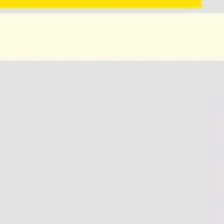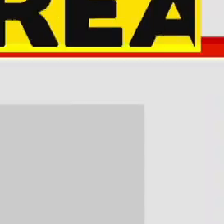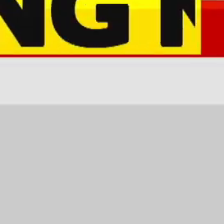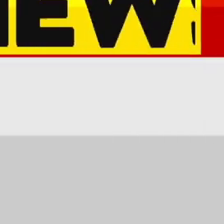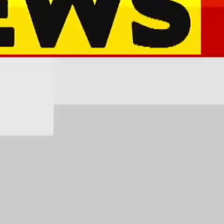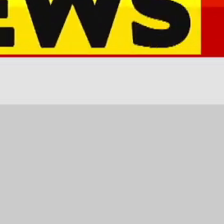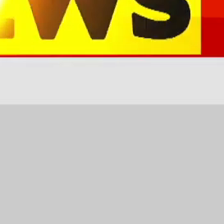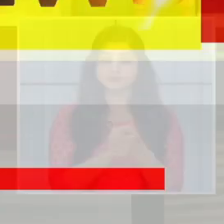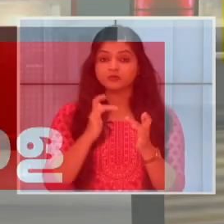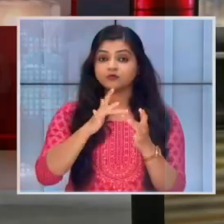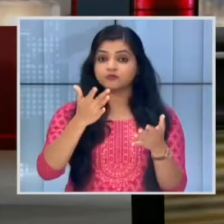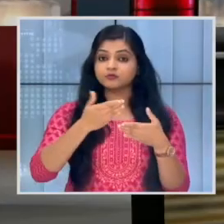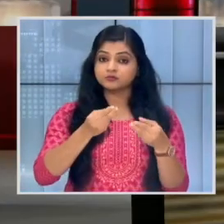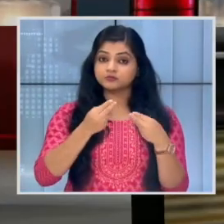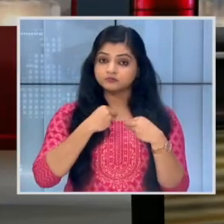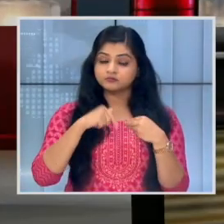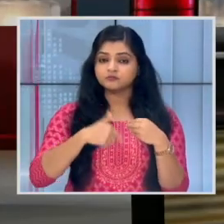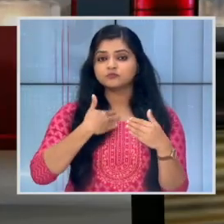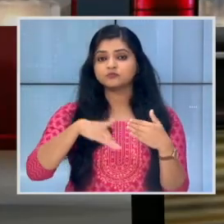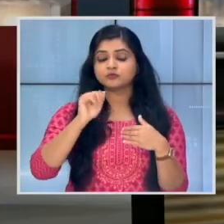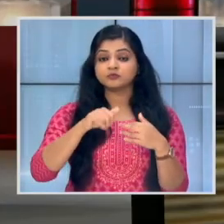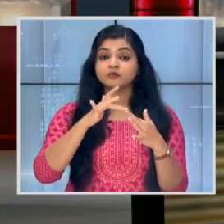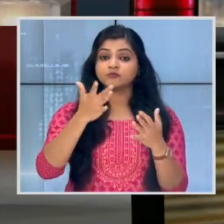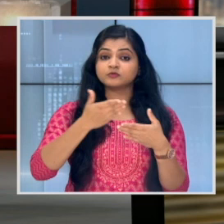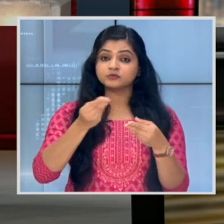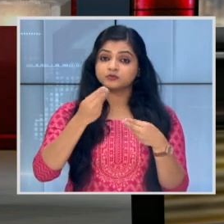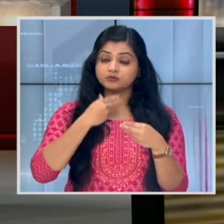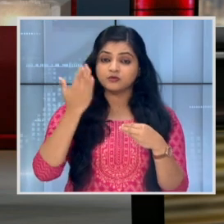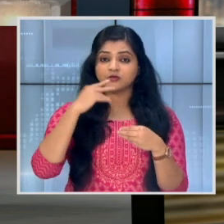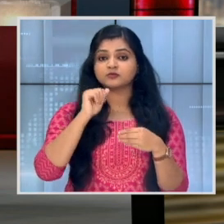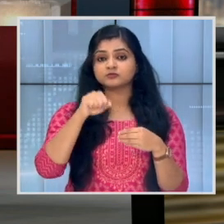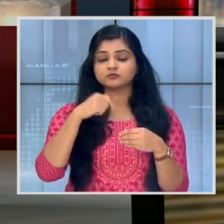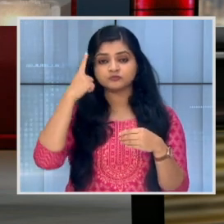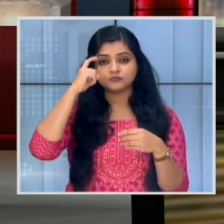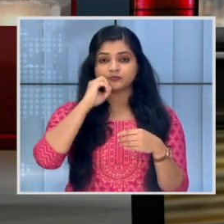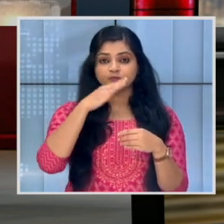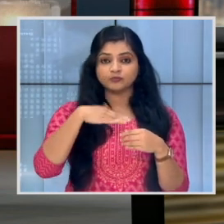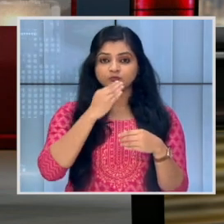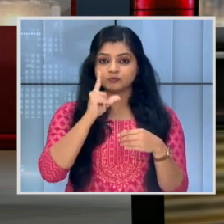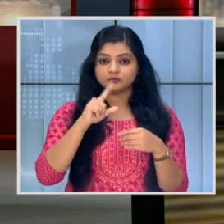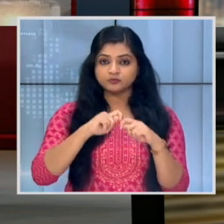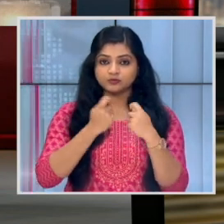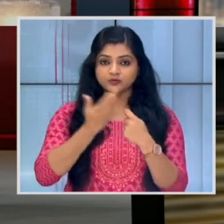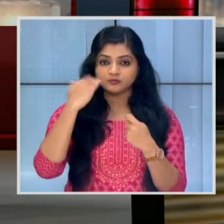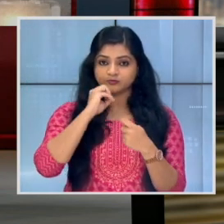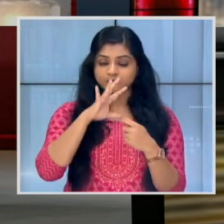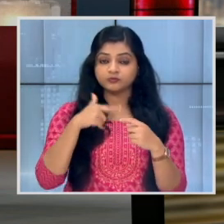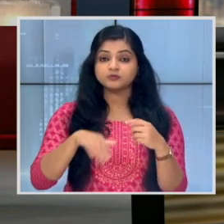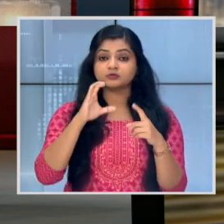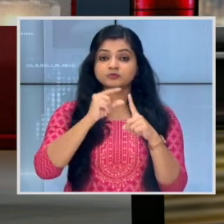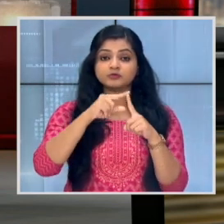ഷഹദ്, ക്ഷണിച്ചാൽ പോകും, ക്ഷണം ലഭിച്ച ശേഷം അതിനെപ്പറ്റി ആലോചിക്കാമെന്നൊക്കെയായിരുന്നു ലീഗ് നേതാക്കളുടെ ഇതുവരെയുള്ള പ്രതികരണം. ഏതായാലും ഇപ്പോൾ ആ വിഷയത്തിൽ